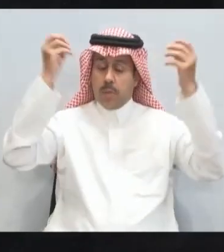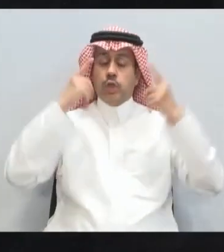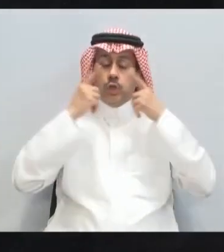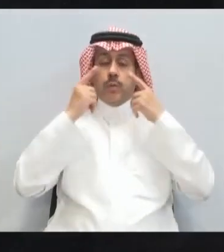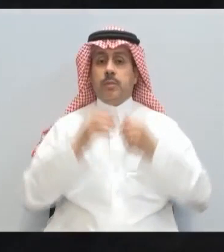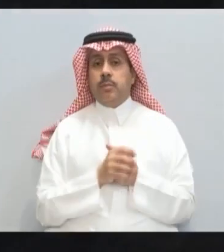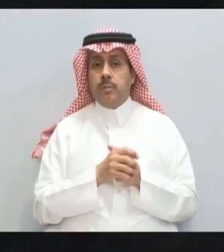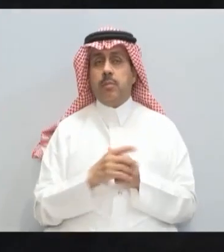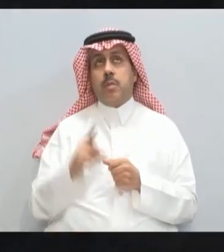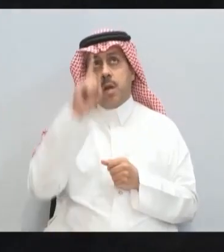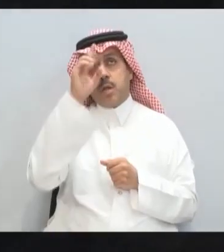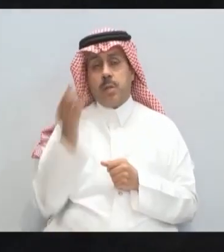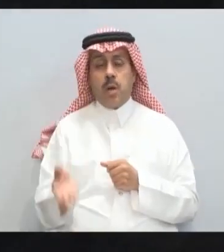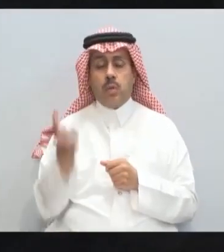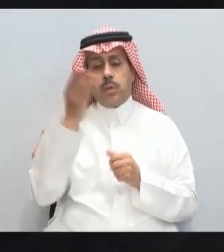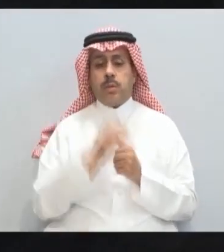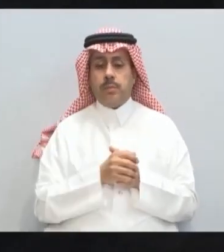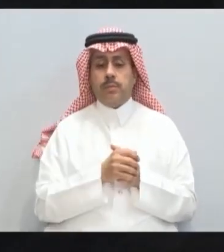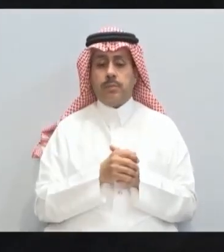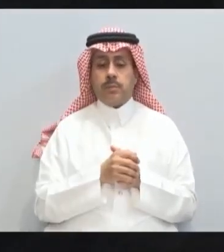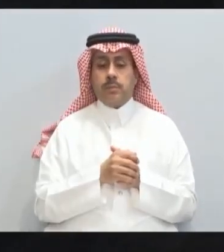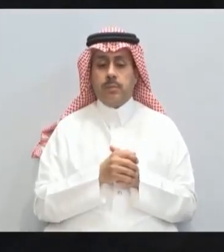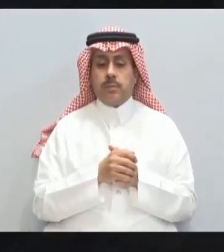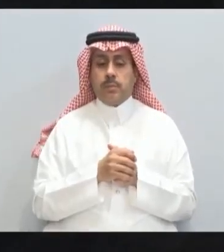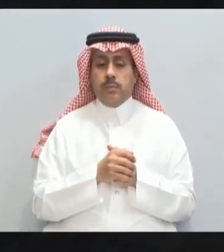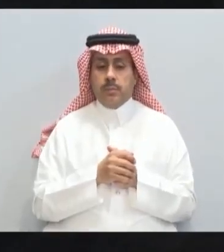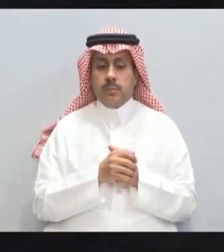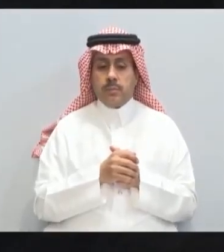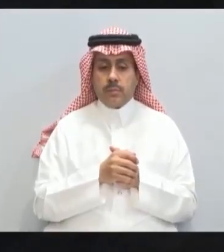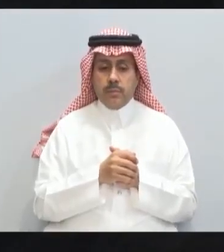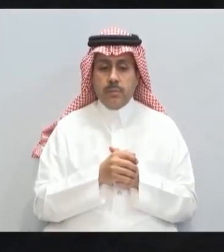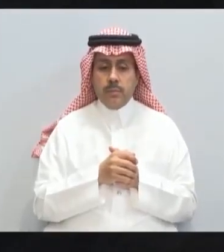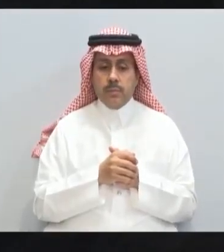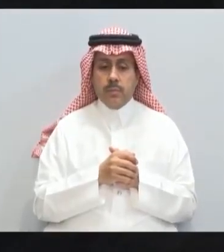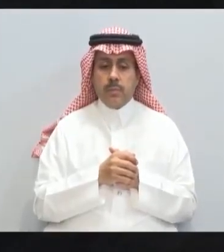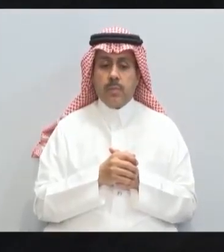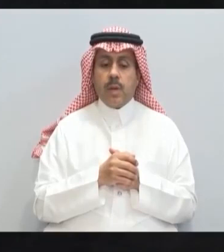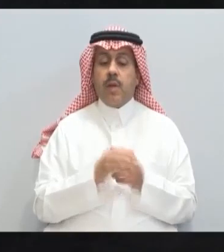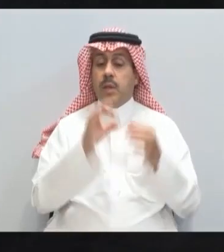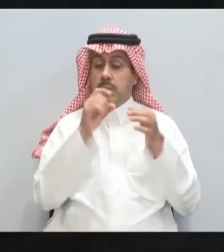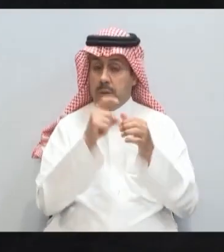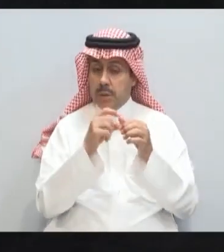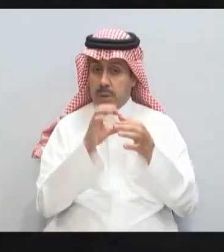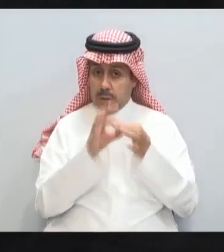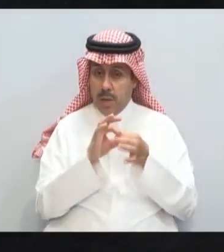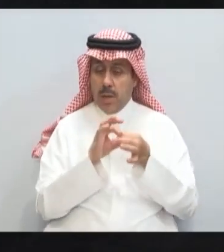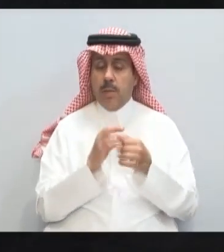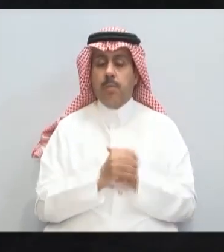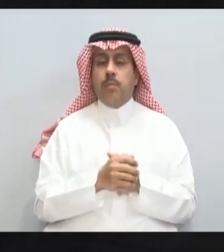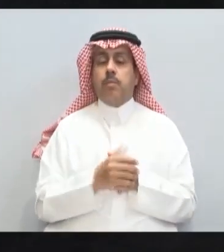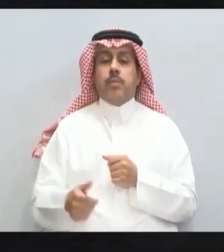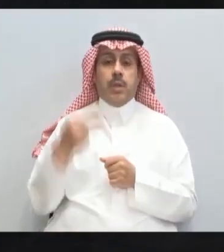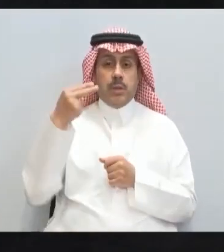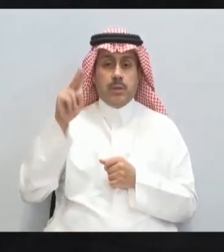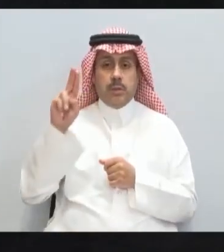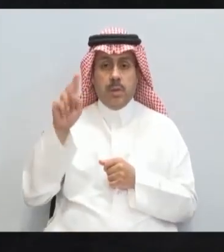فيها هي من عند الله سبحانه وتعالى وما بكم من نعمه فمن الله اذا هذا ما يتعلق باعتراف القلب بها